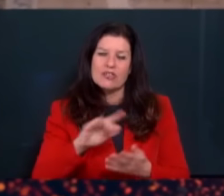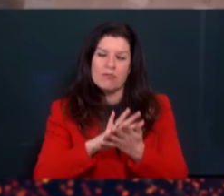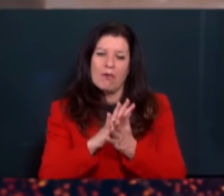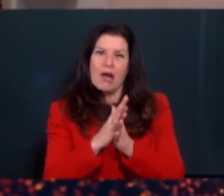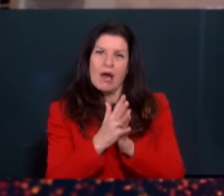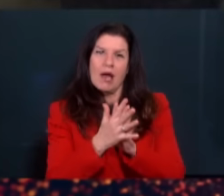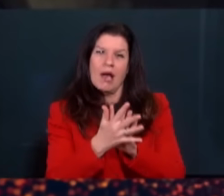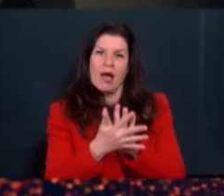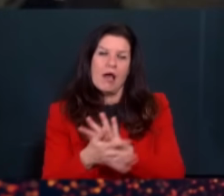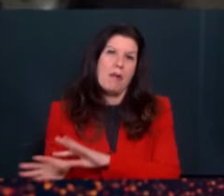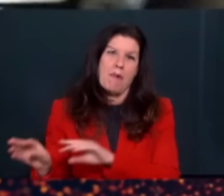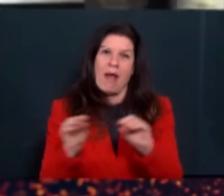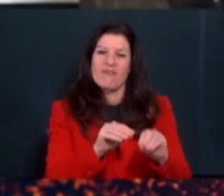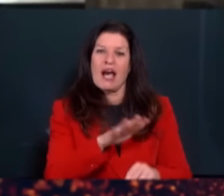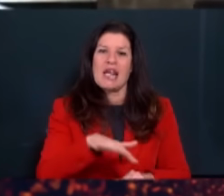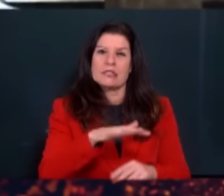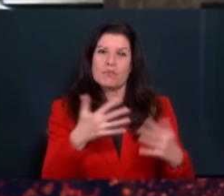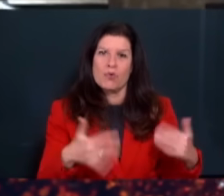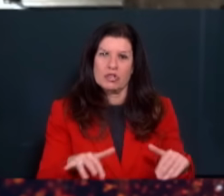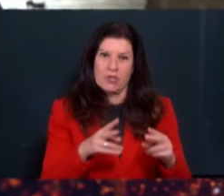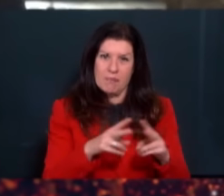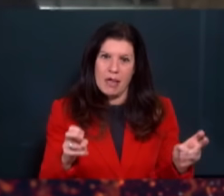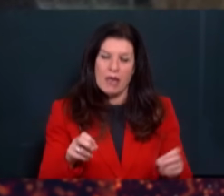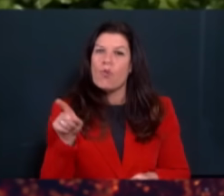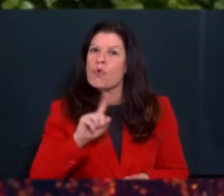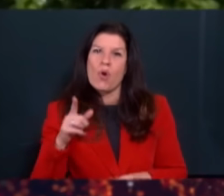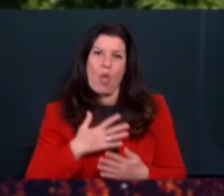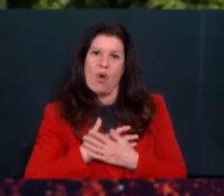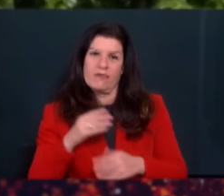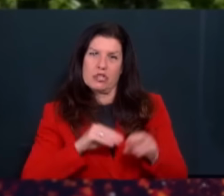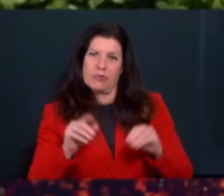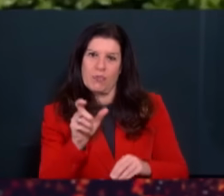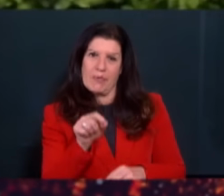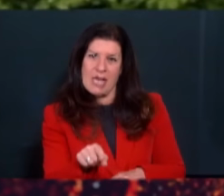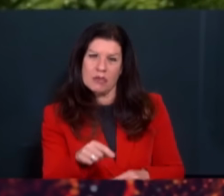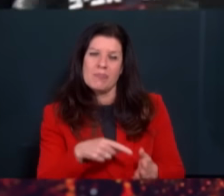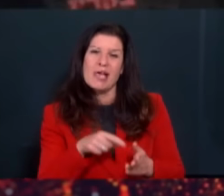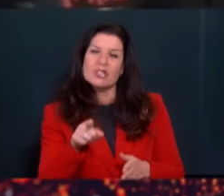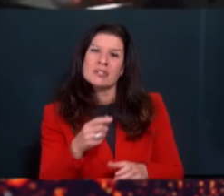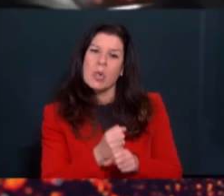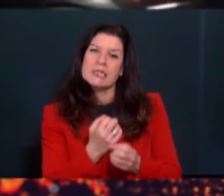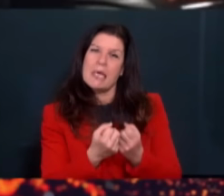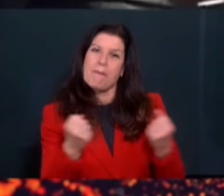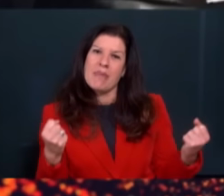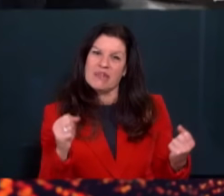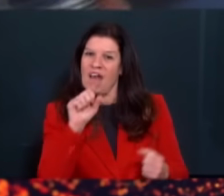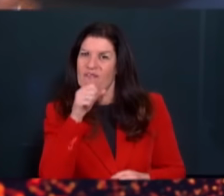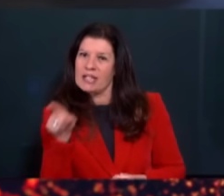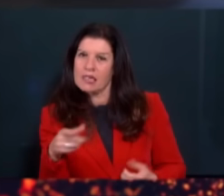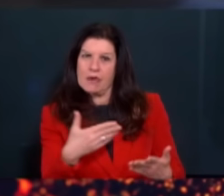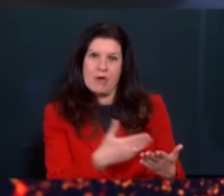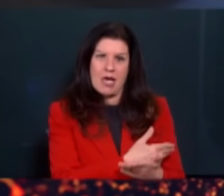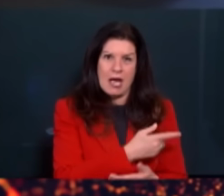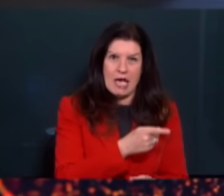מוחלשים בעיר. מוטי לא אוהב להשתמש במילה הזאת כי היא מייצרת מתח בין תושבים חדשים לוותיקים.